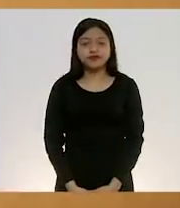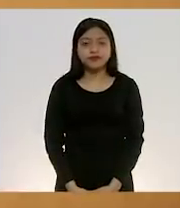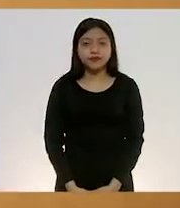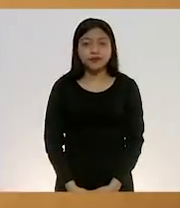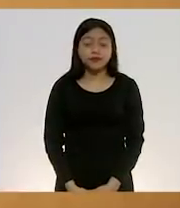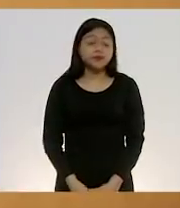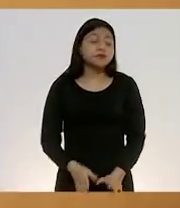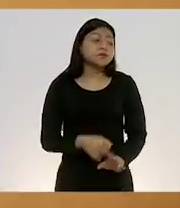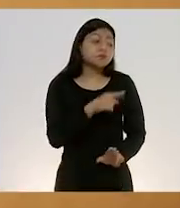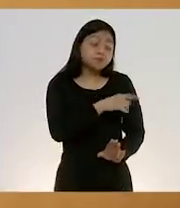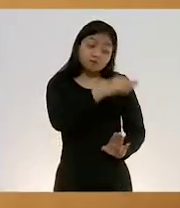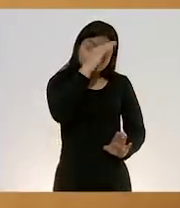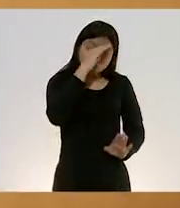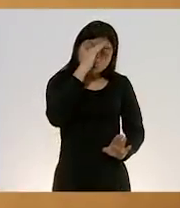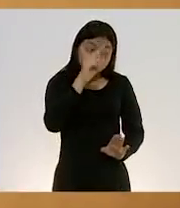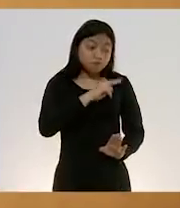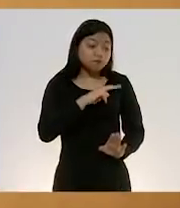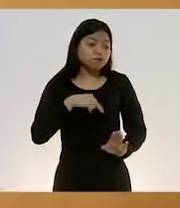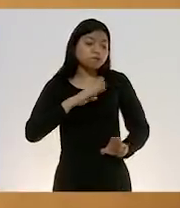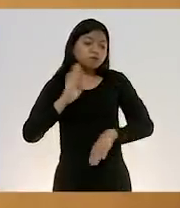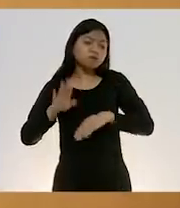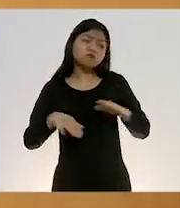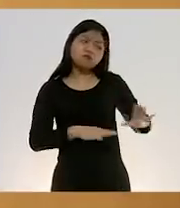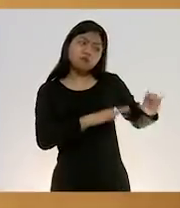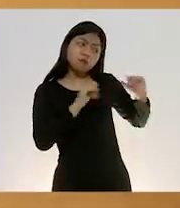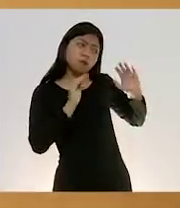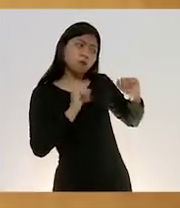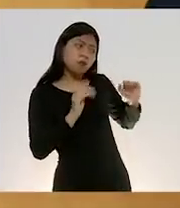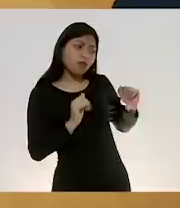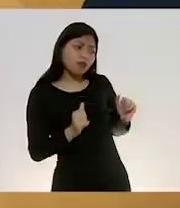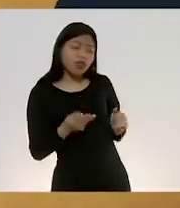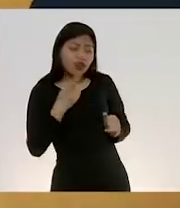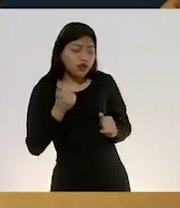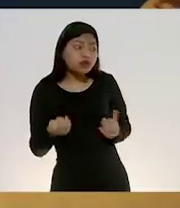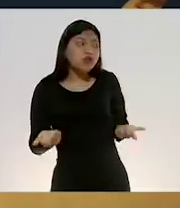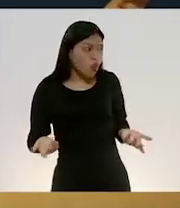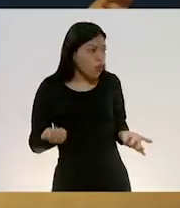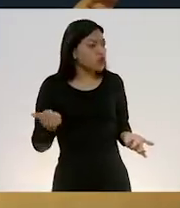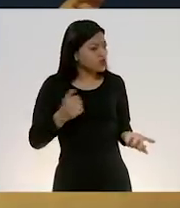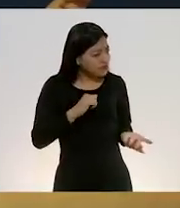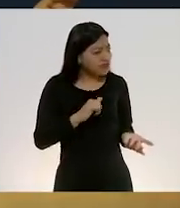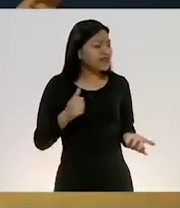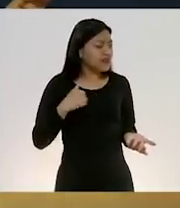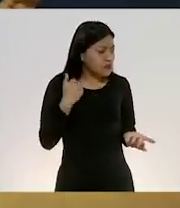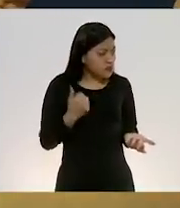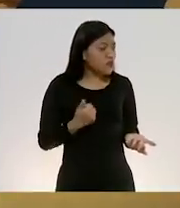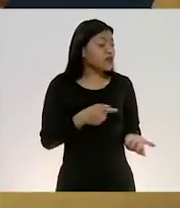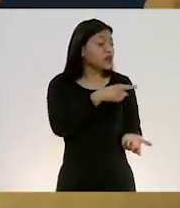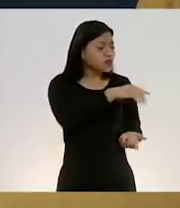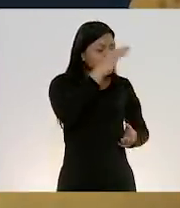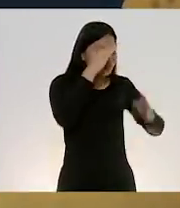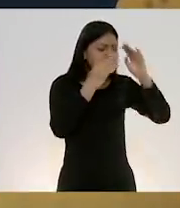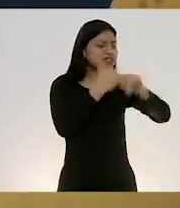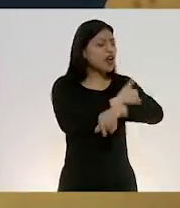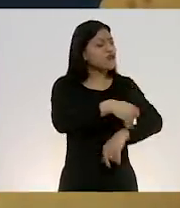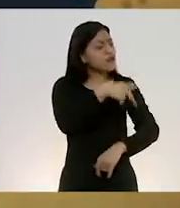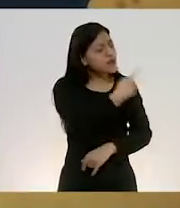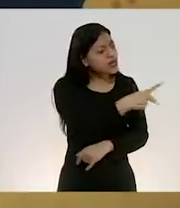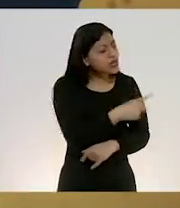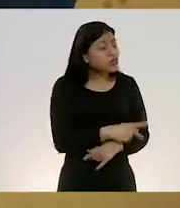mashop ubinobe, machen kashikobi, tukult alakzilok utialken kuchuk ukinil